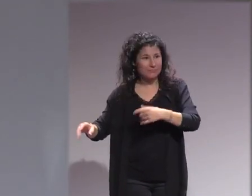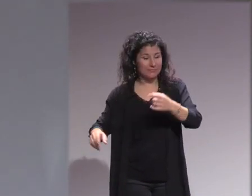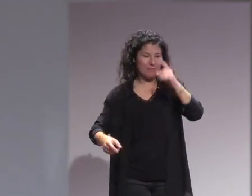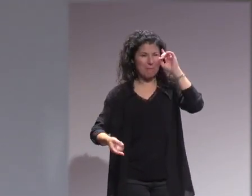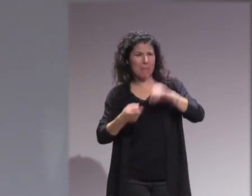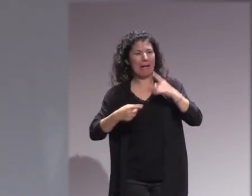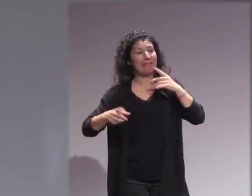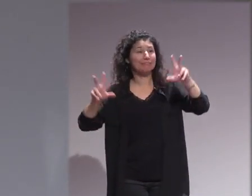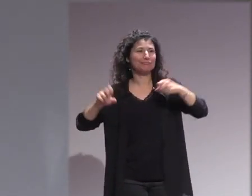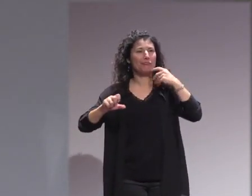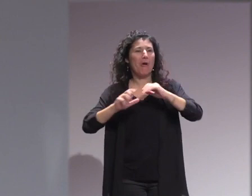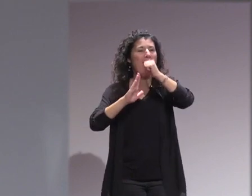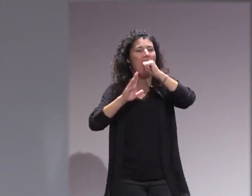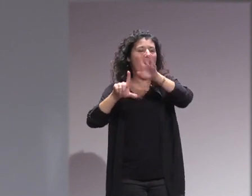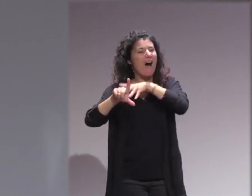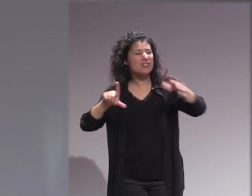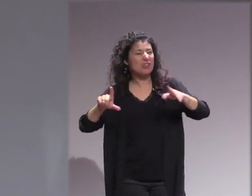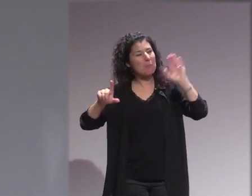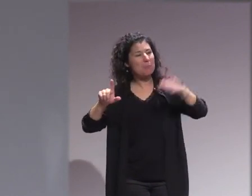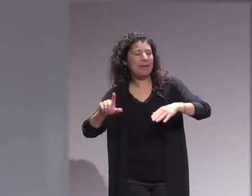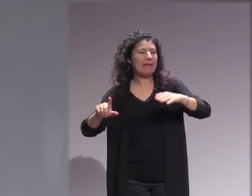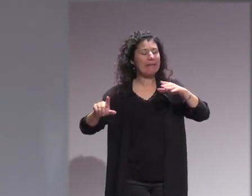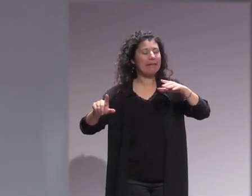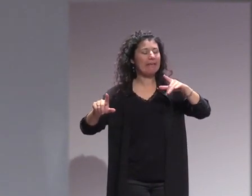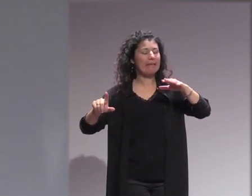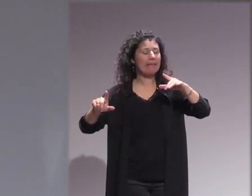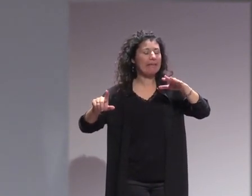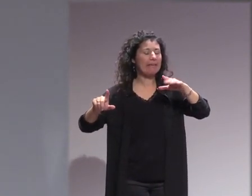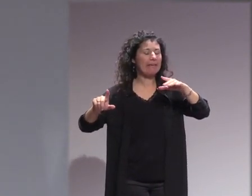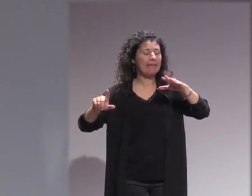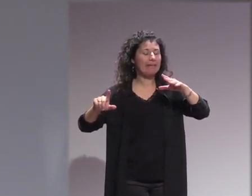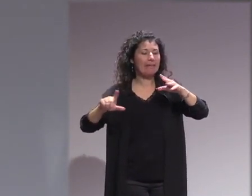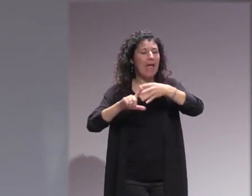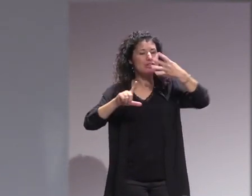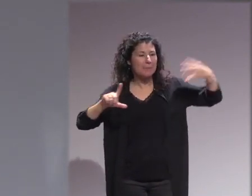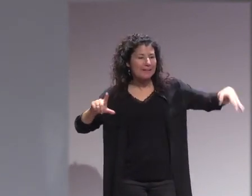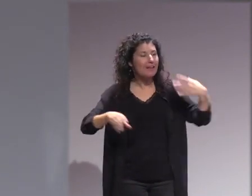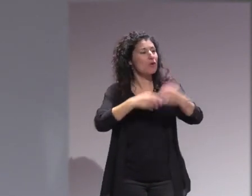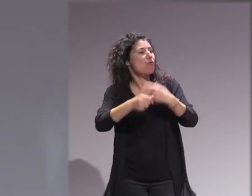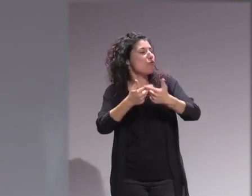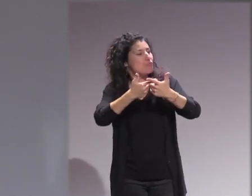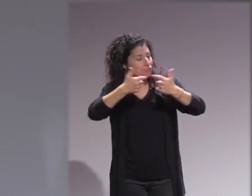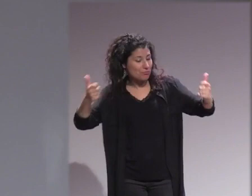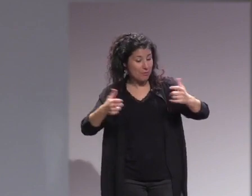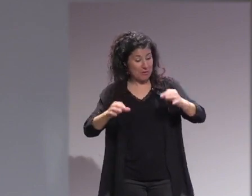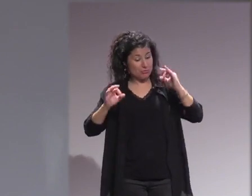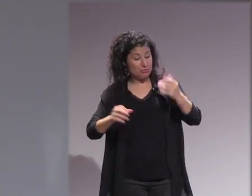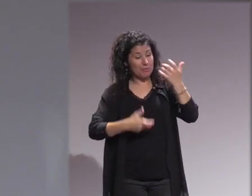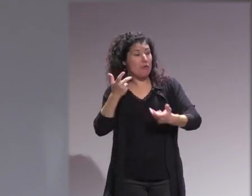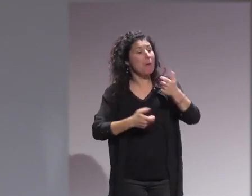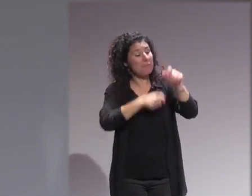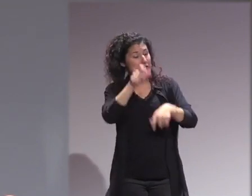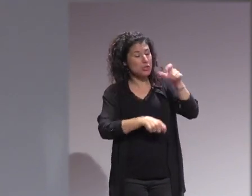des LGBT, c'est l'agenda des décoloniaux, etc. On oublie que le groupe majoritaire a aussi son agenda, et que des personnes, justement, se servent de leur point de vue